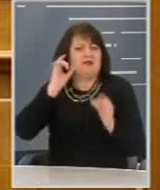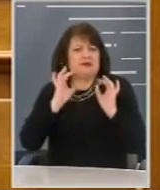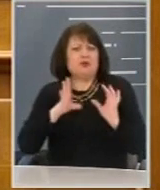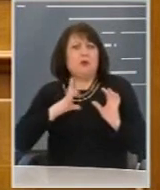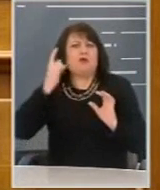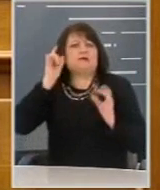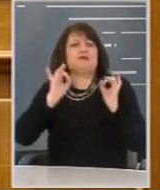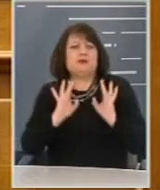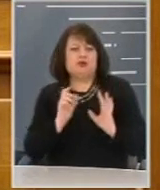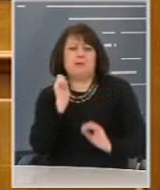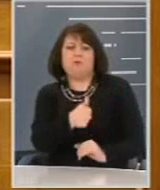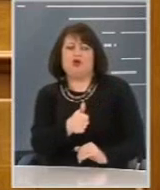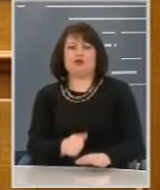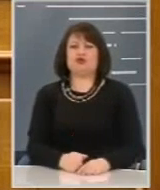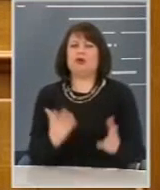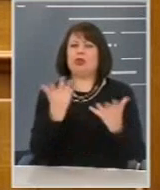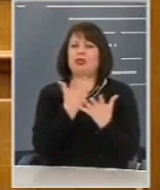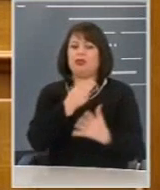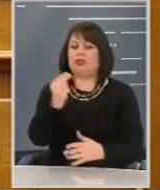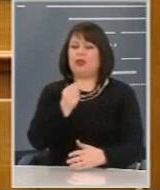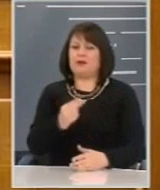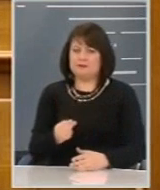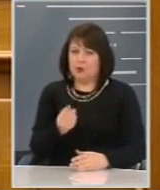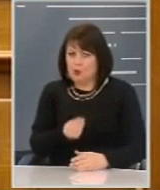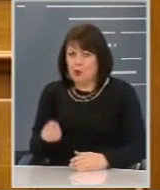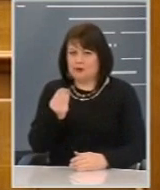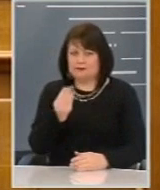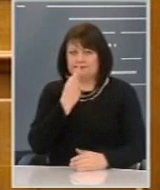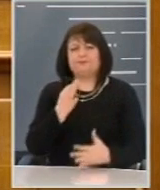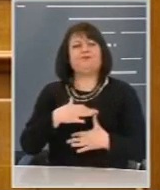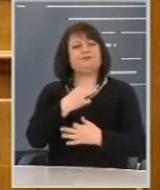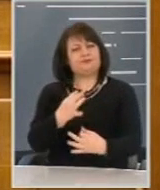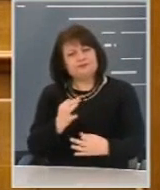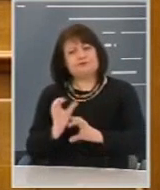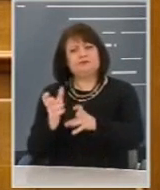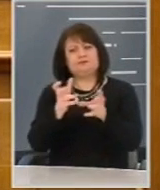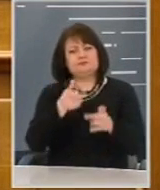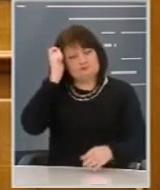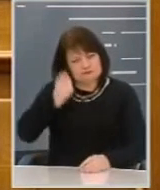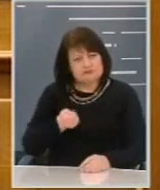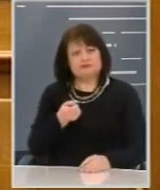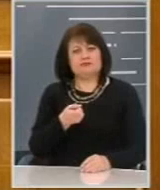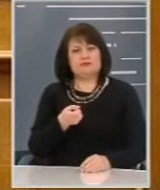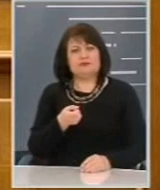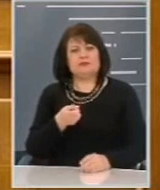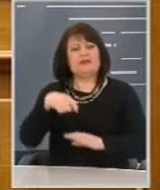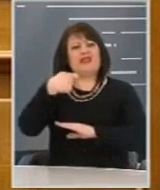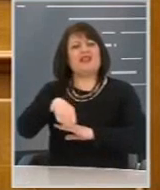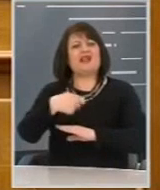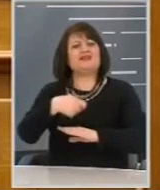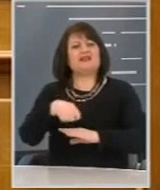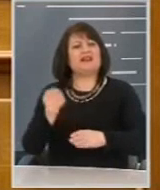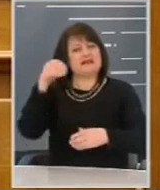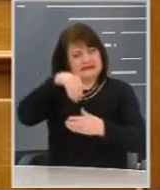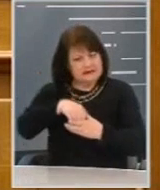πολιτών. Και υπήρχαν γκρίζες περιοχές, πολύ περισσότερες, γιατί εκπρόσωπος μέσων ενημέρωσης παραδέχτηκε ότι και δικαστικοί